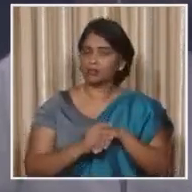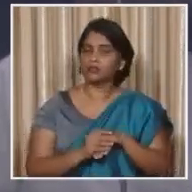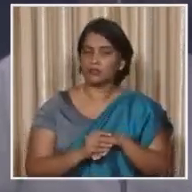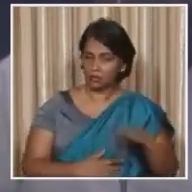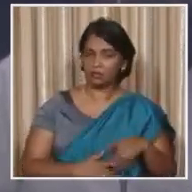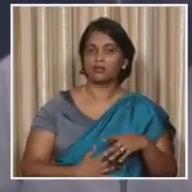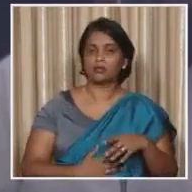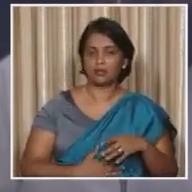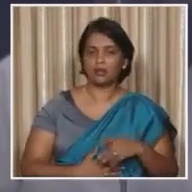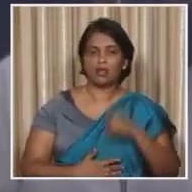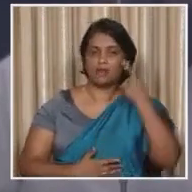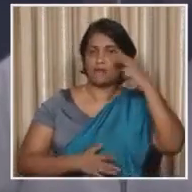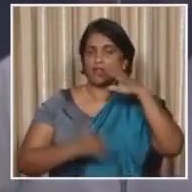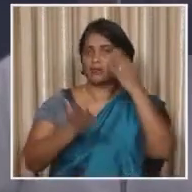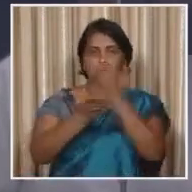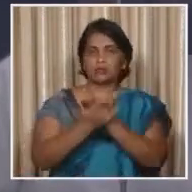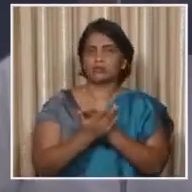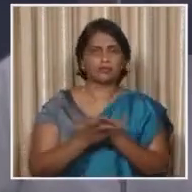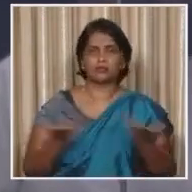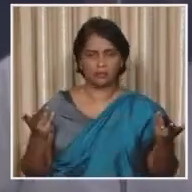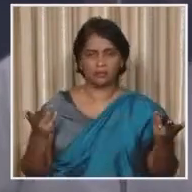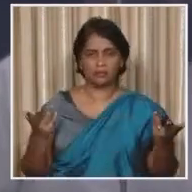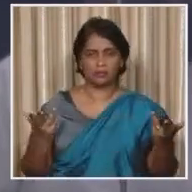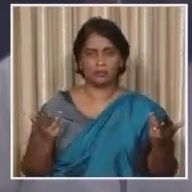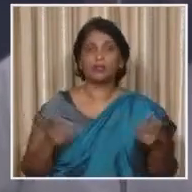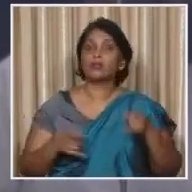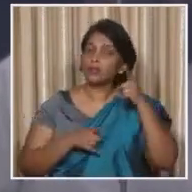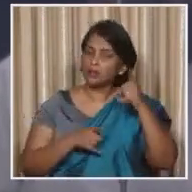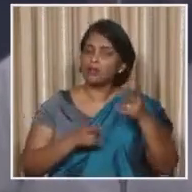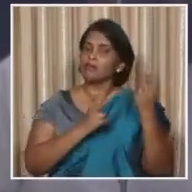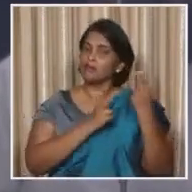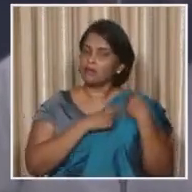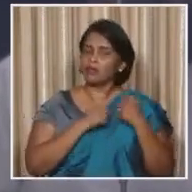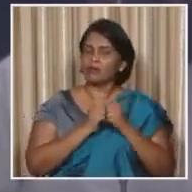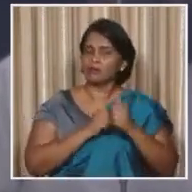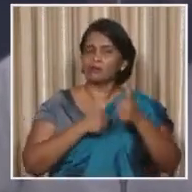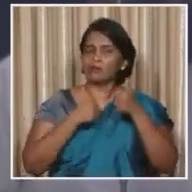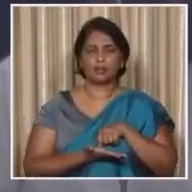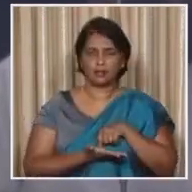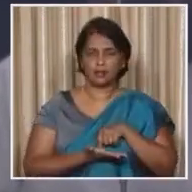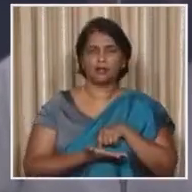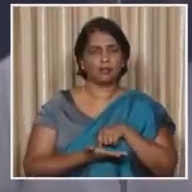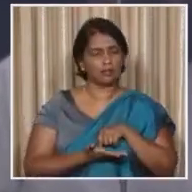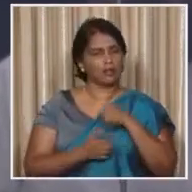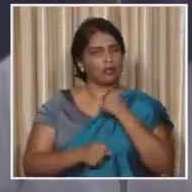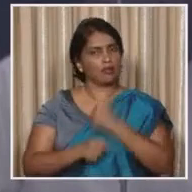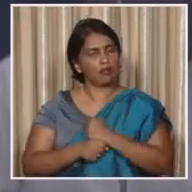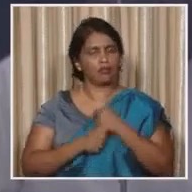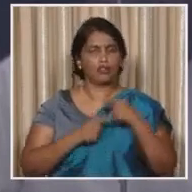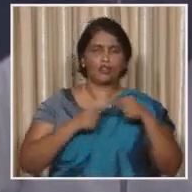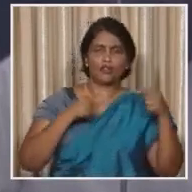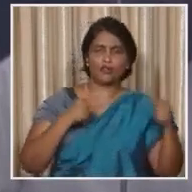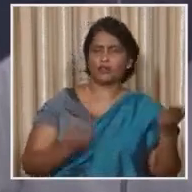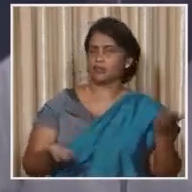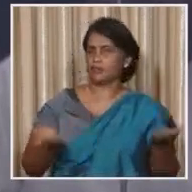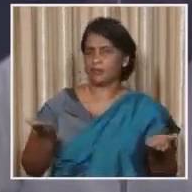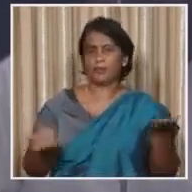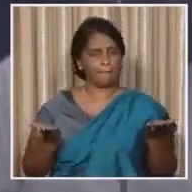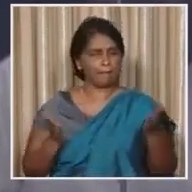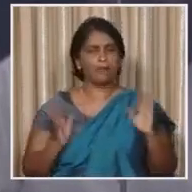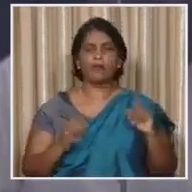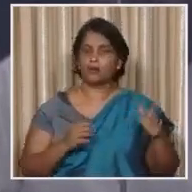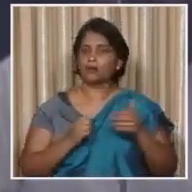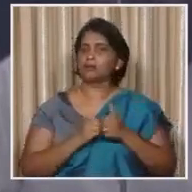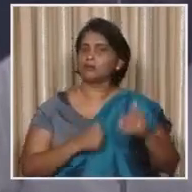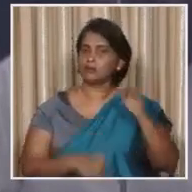වෙලා. දිවංගත විශ්වාසභංග යෝජනා ගේන්න ඕන උනේ නැහැ. එතුමන්ලා ඒ භූමිකාව බොහෝ දුරට මැදිස්තව ආණ්ඩු පක්ෂයත් විපක්ෂයත් අතර තුලනයක් ඇති කරගෙන